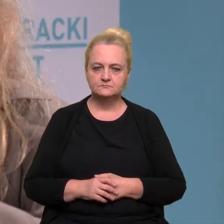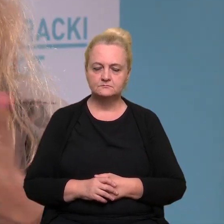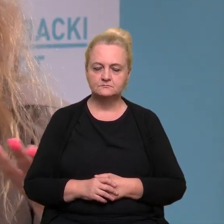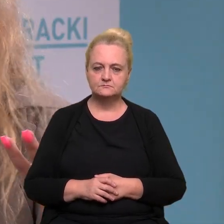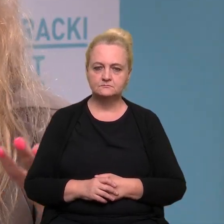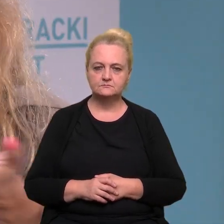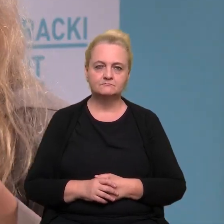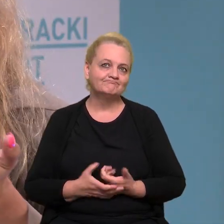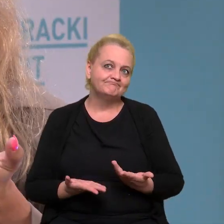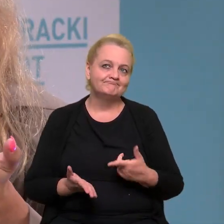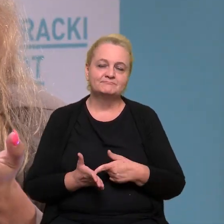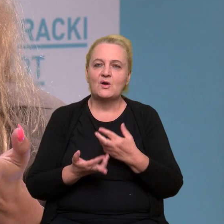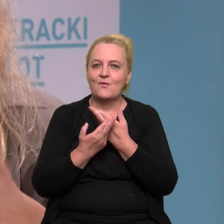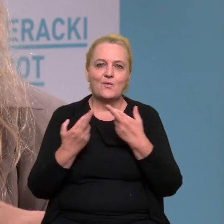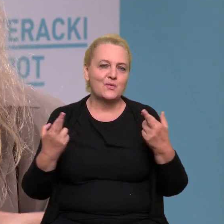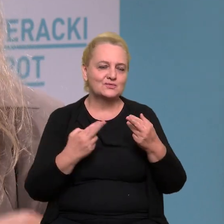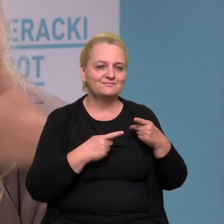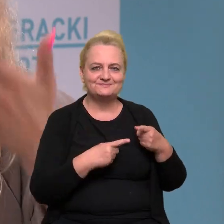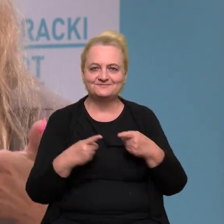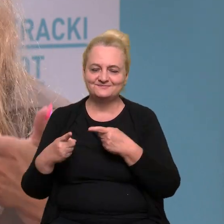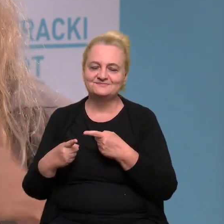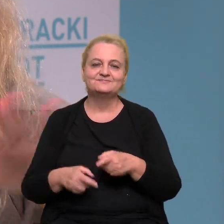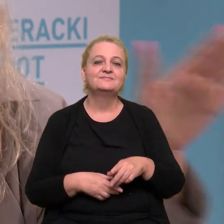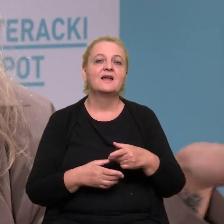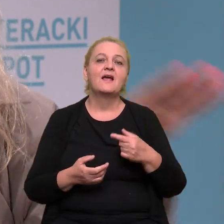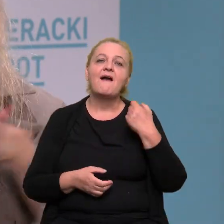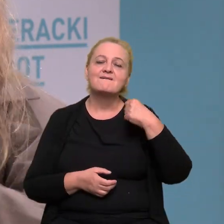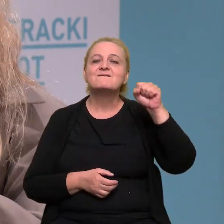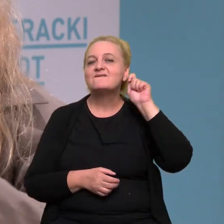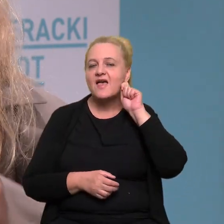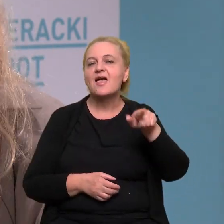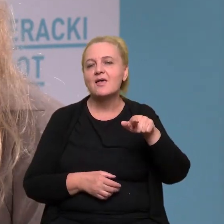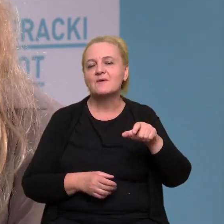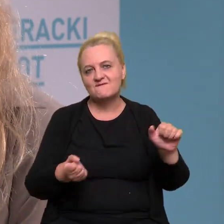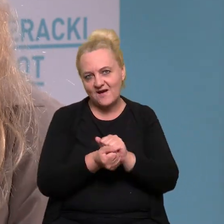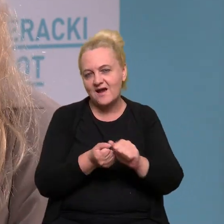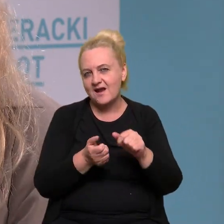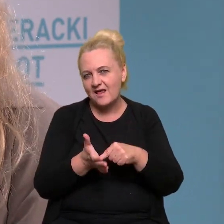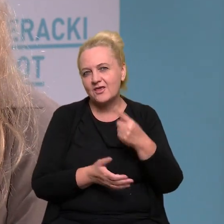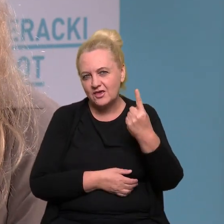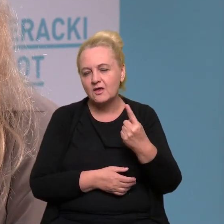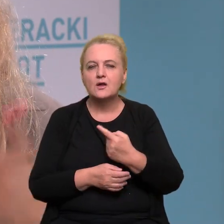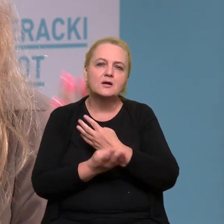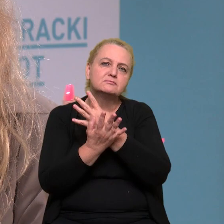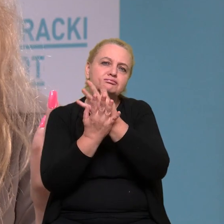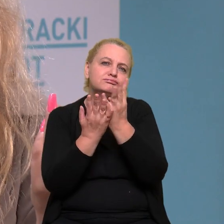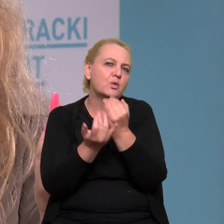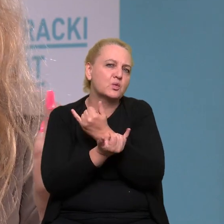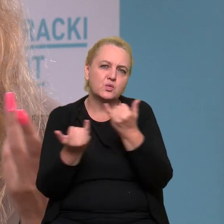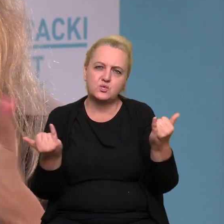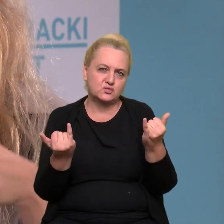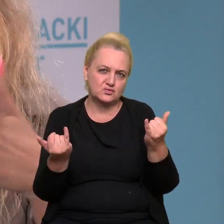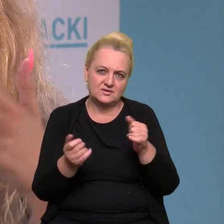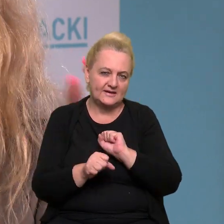Są różne nurty. Walka feministek to nie jest jedna walka, tylko wiele różnych właśnie